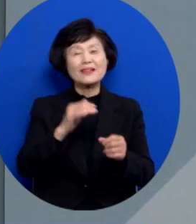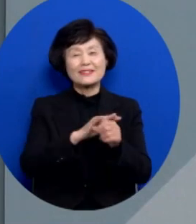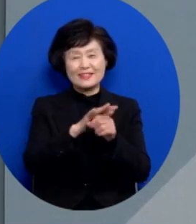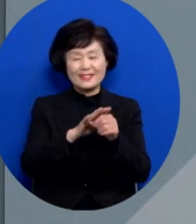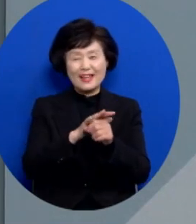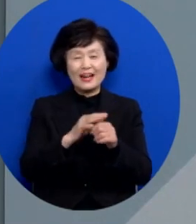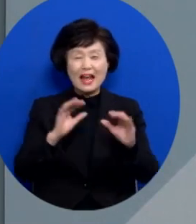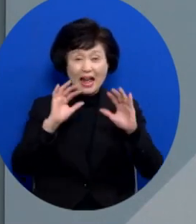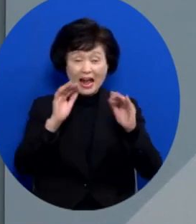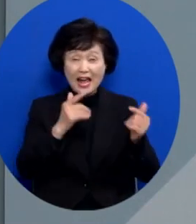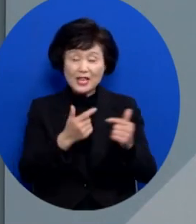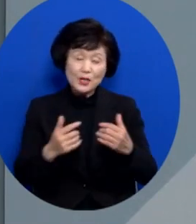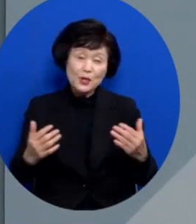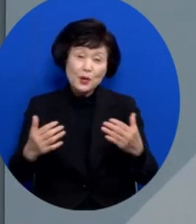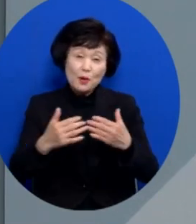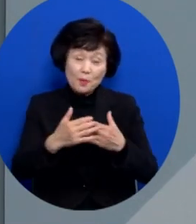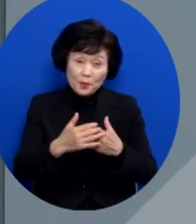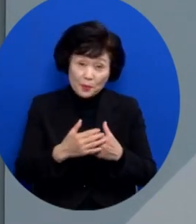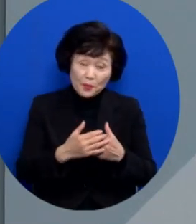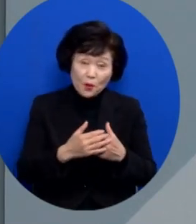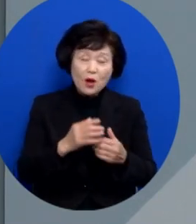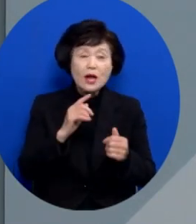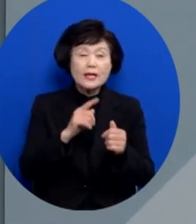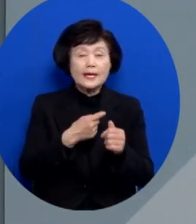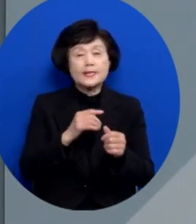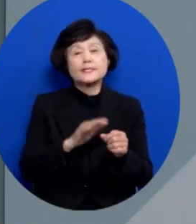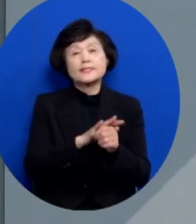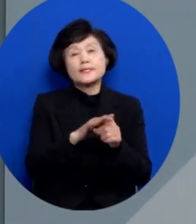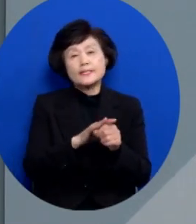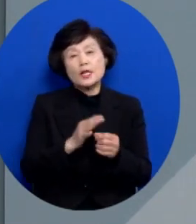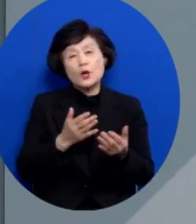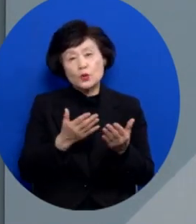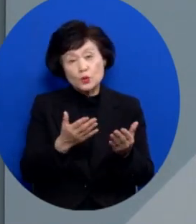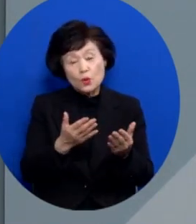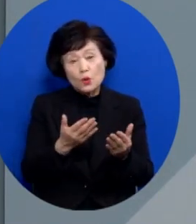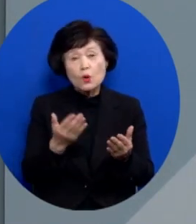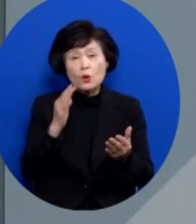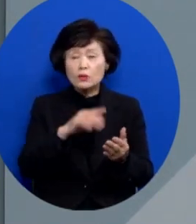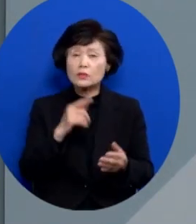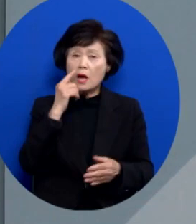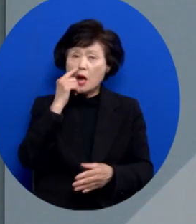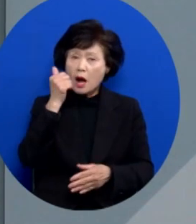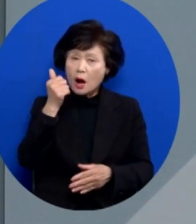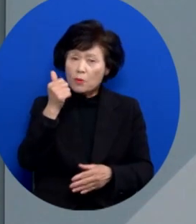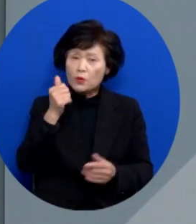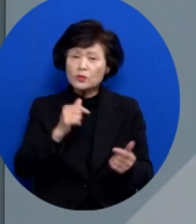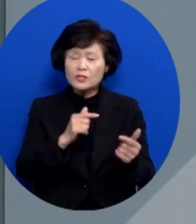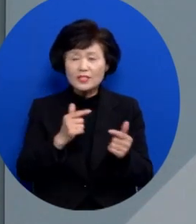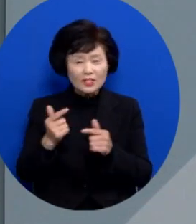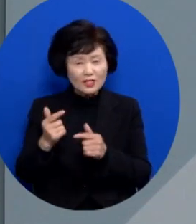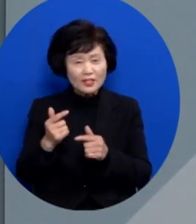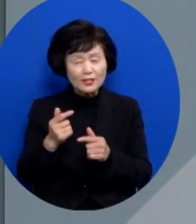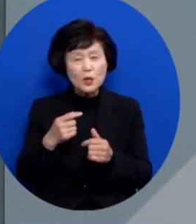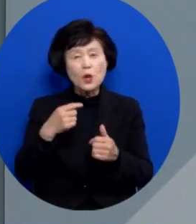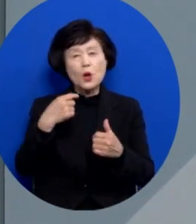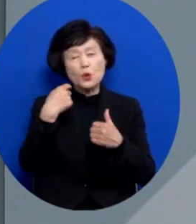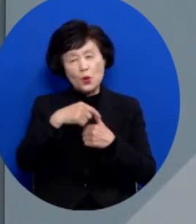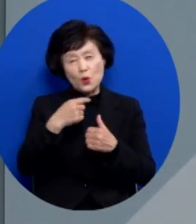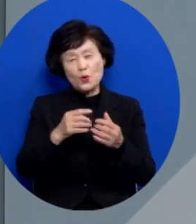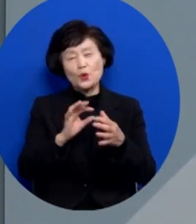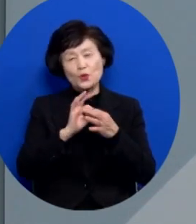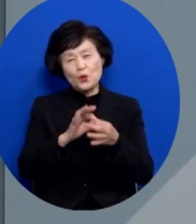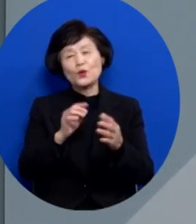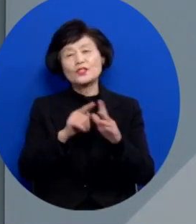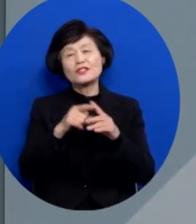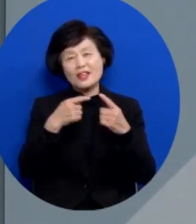아이 낳으면 생기는 자연 발생일 수 있지만 아버지는 그런 거 상관없어요 학습을 통해서 조금 이해를 하는 것이니